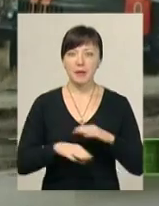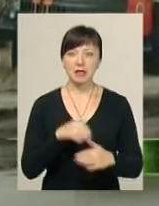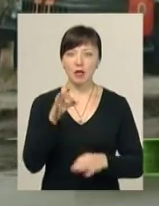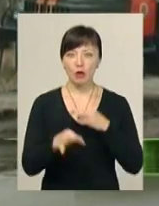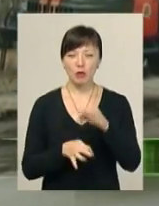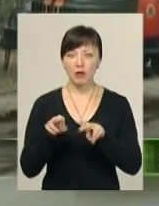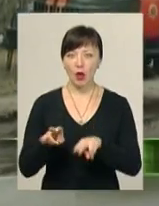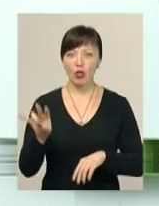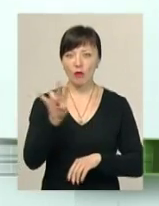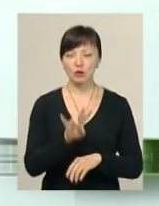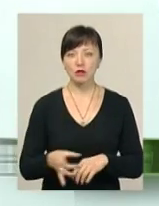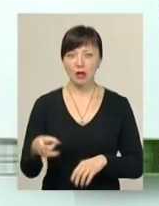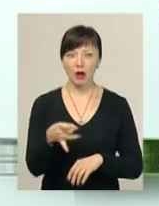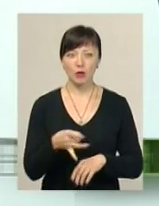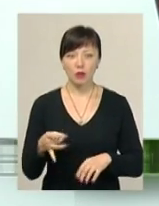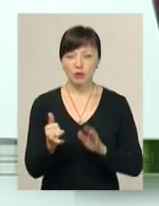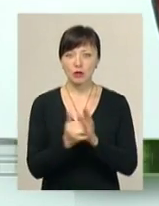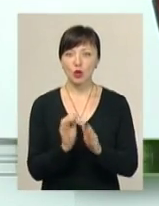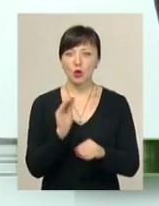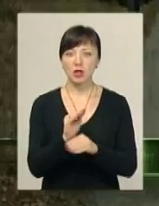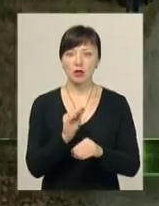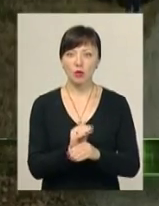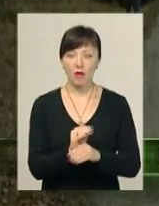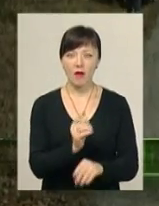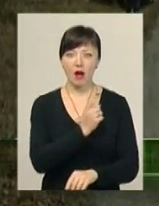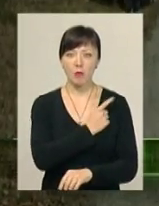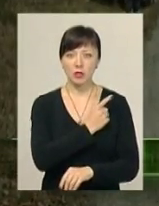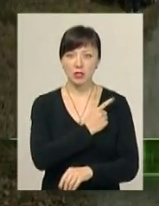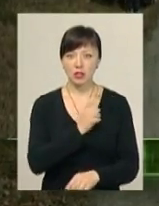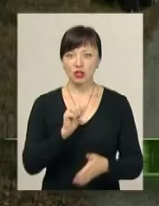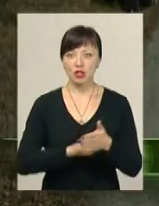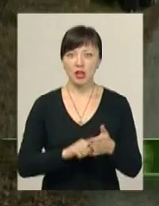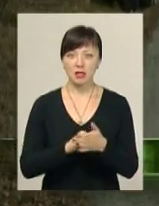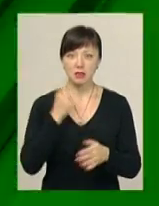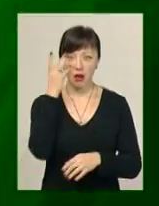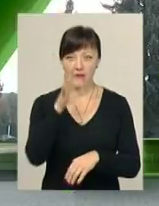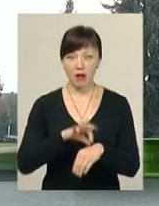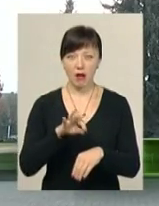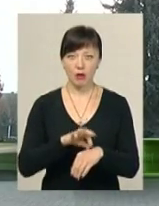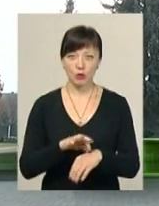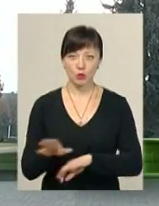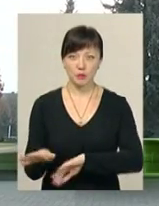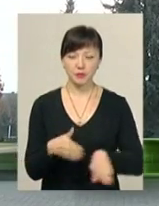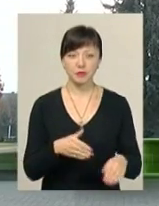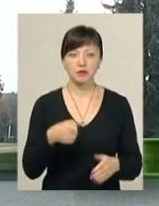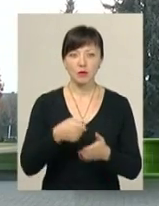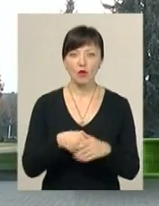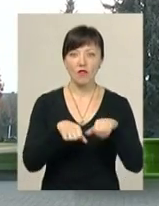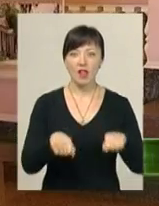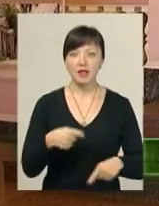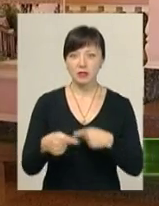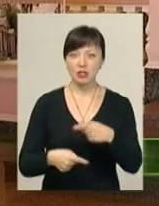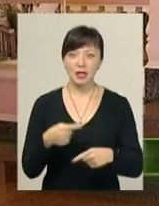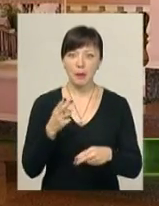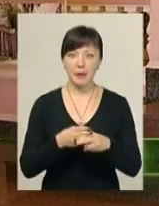у Новоушицькому районі виставили додаткові карантинні пости через африканку. До влади через